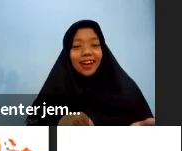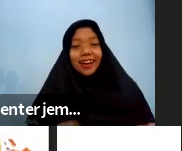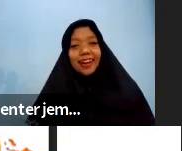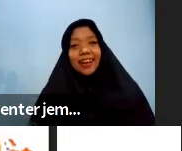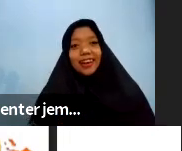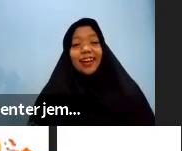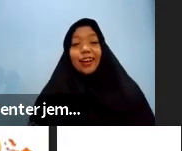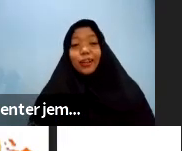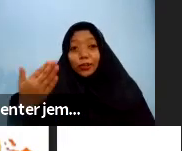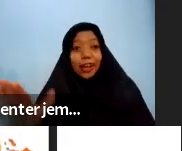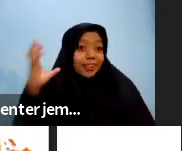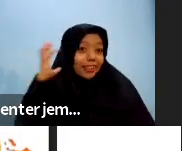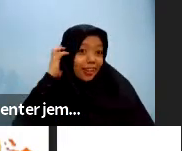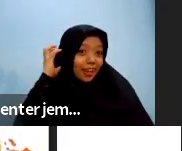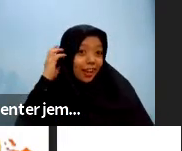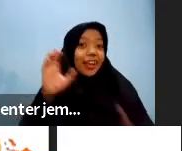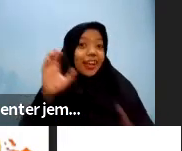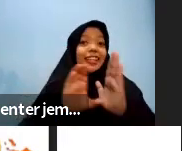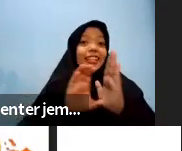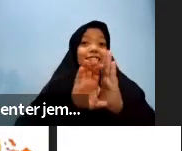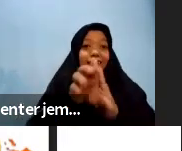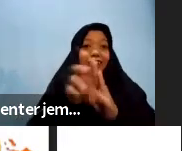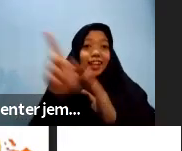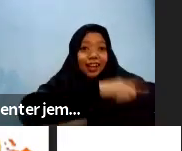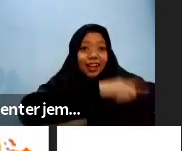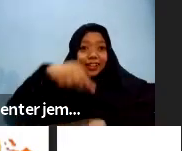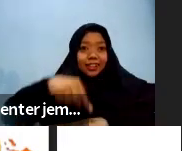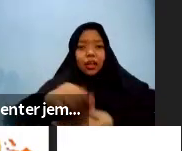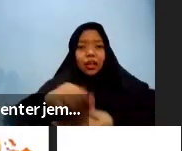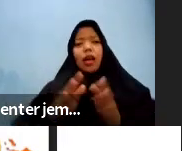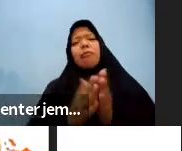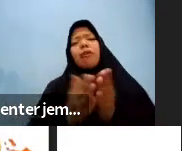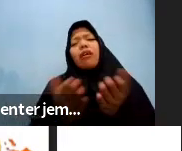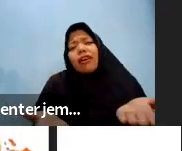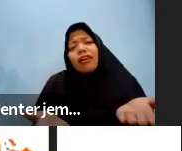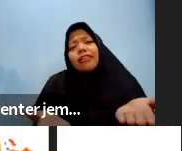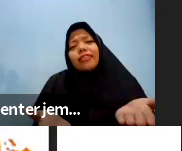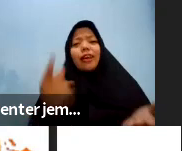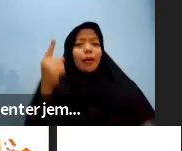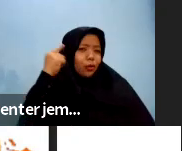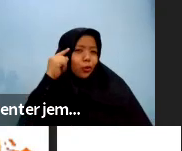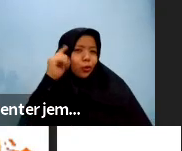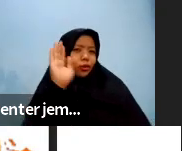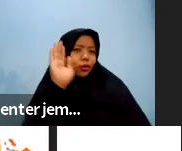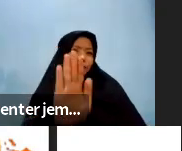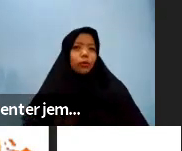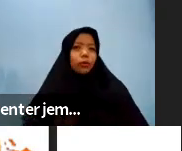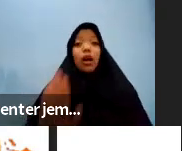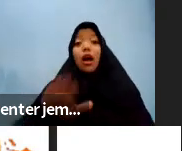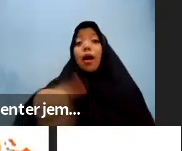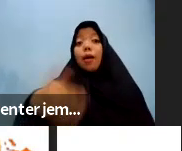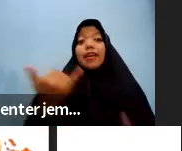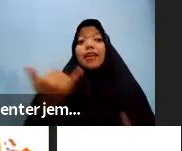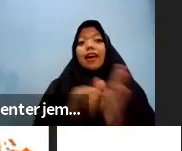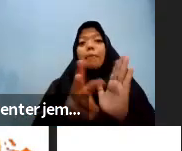cerita hari ini kan Bagaimana menurutmu cerita hari ini apa yang menarik di cerita hari ini bisa